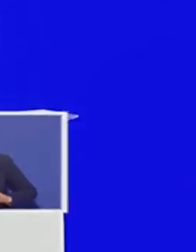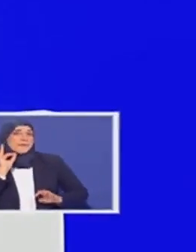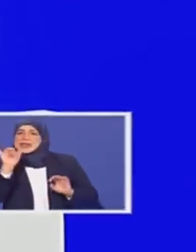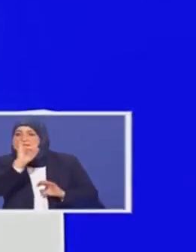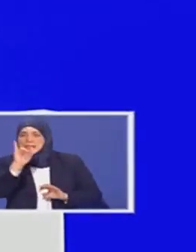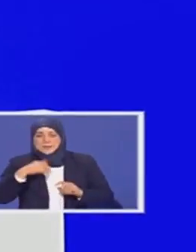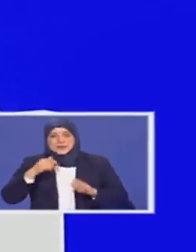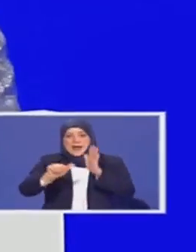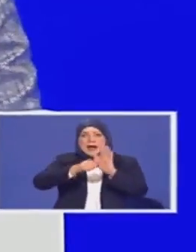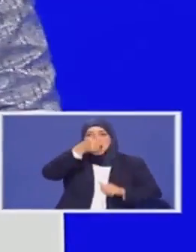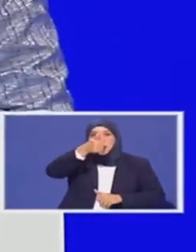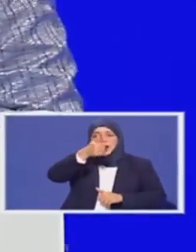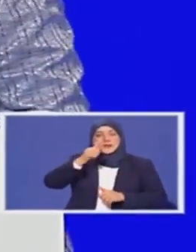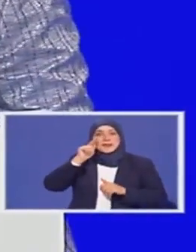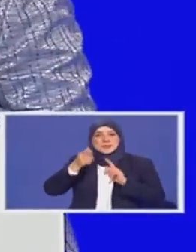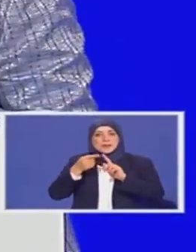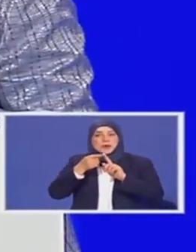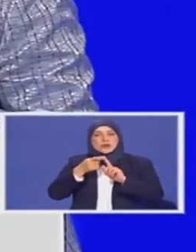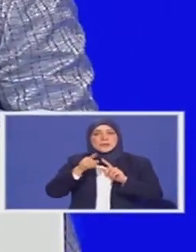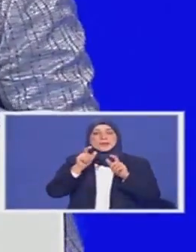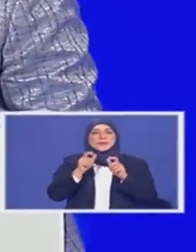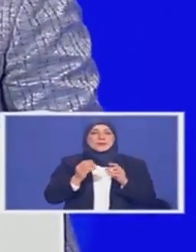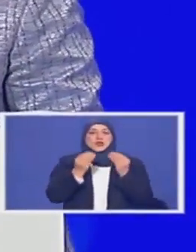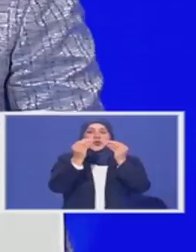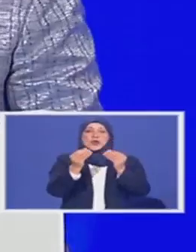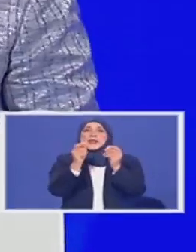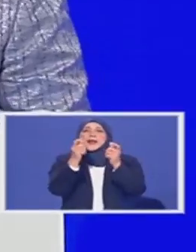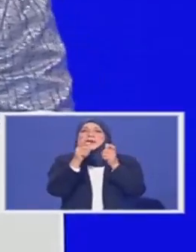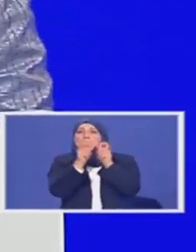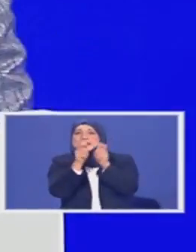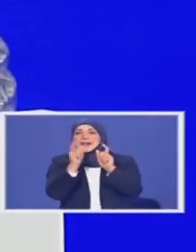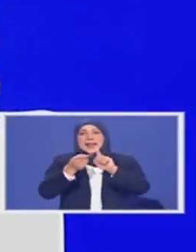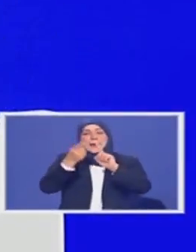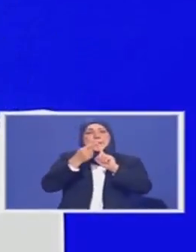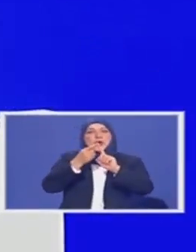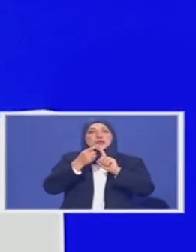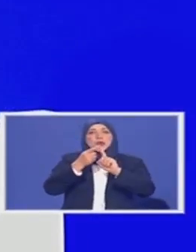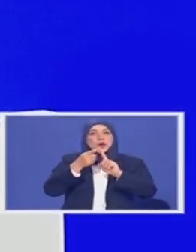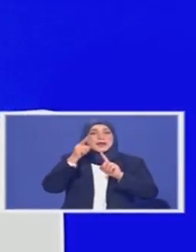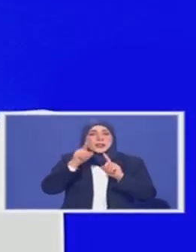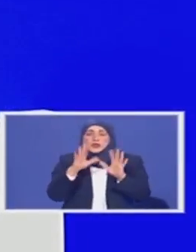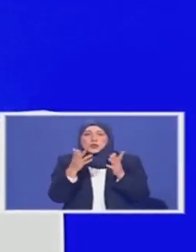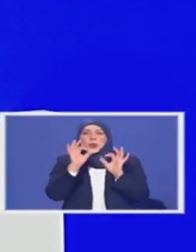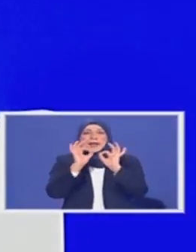أولا قمنا بتحديد القطاعات ذات الأولوية. شنو هي القطاعات وما هي المعايير اللي توخيناها؟